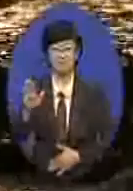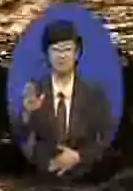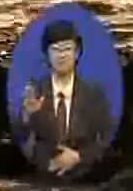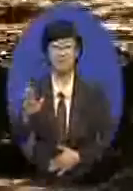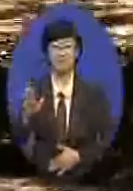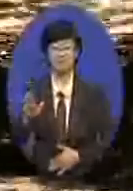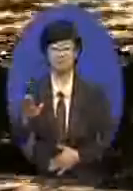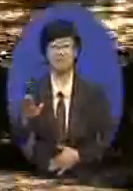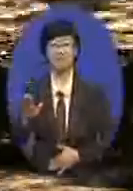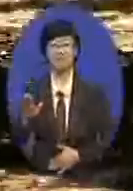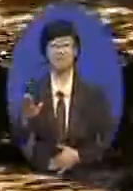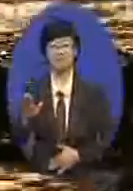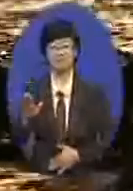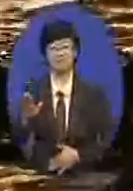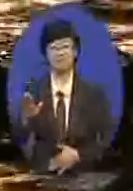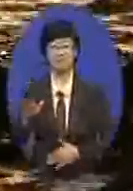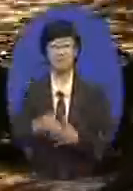없지만